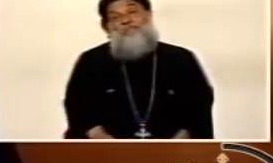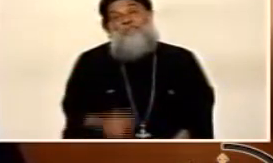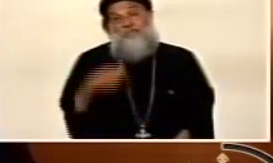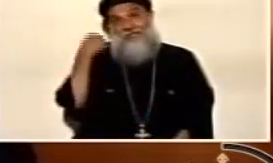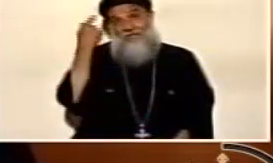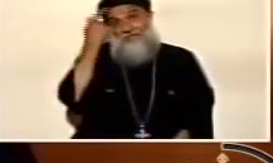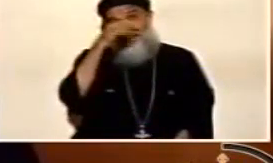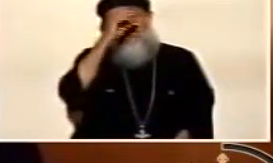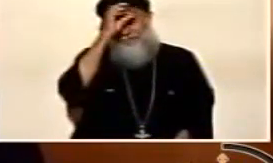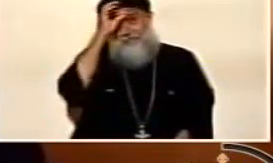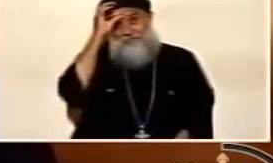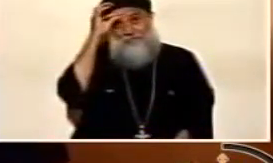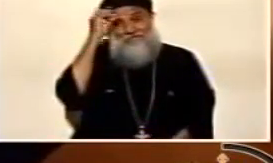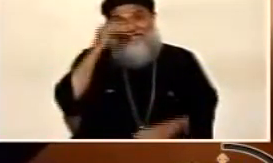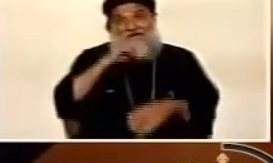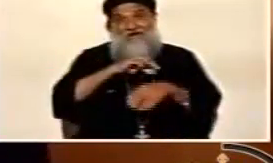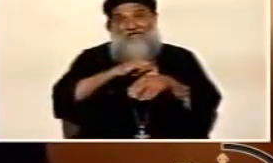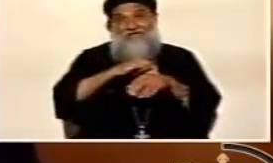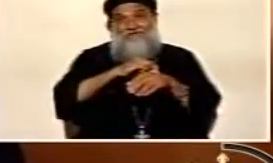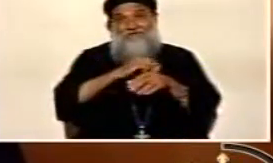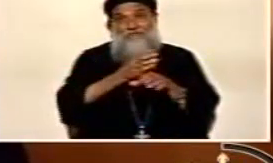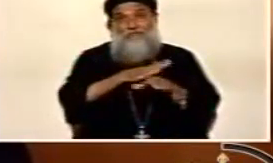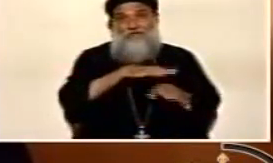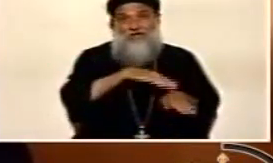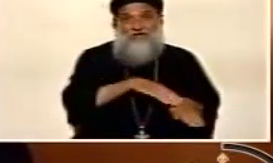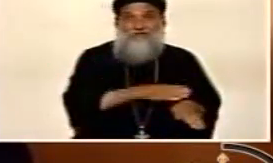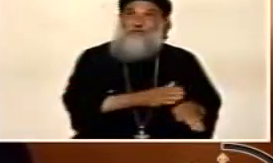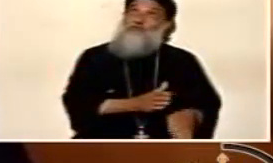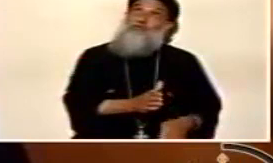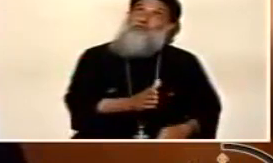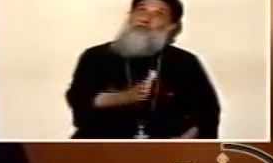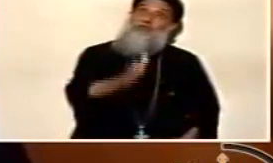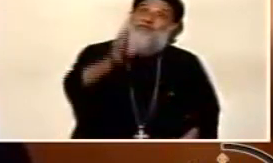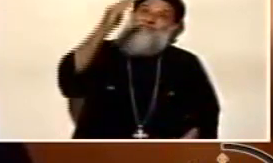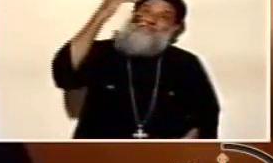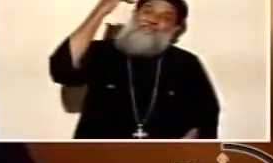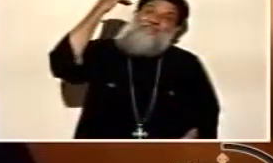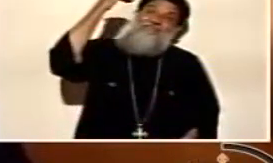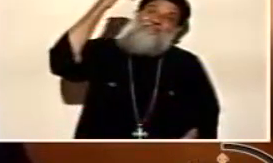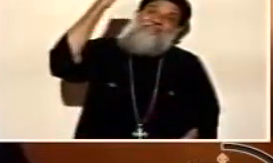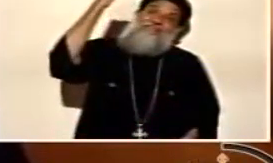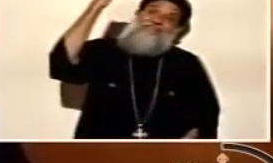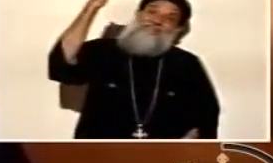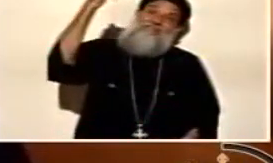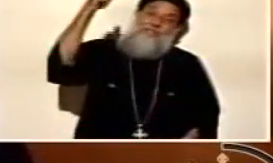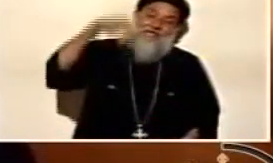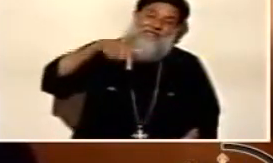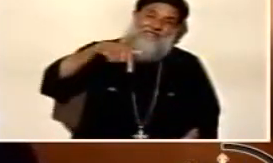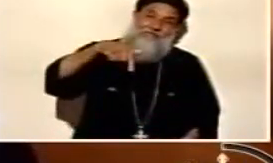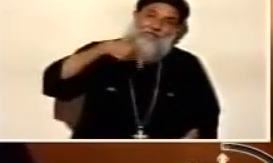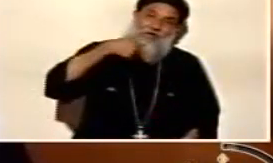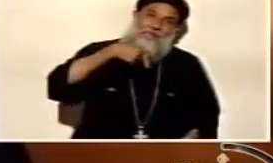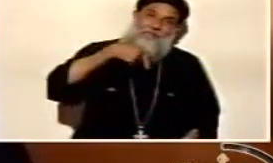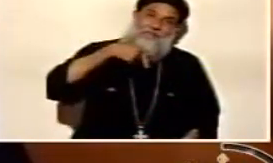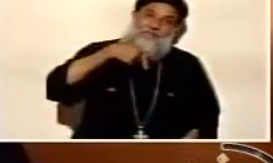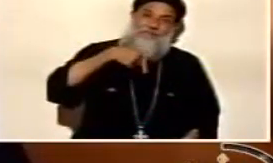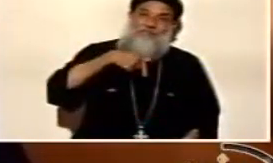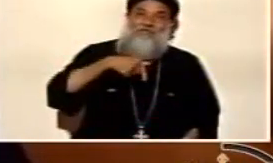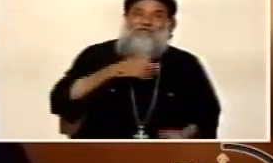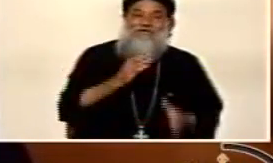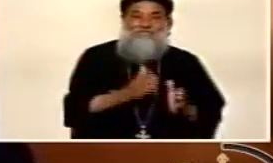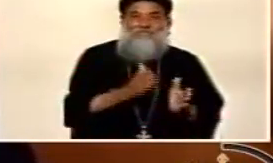وبيشبهوا الخروج من الجسد والذهاب إلى الفردوس وهنا بالفرق